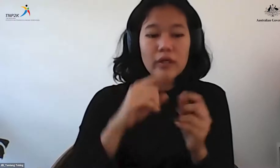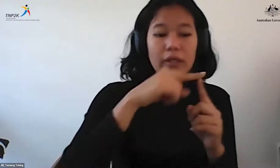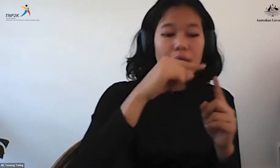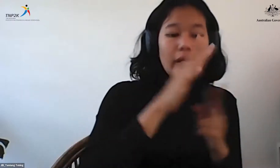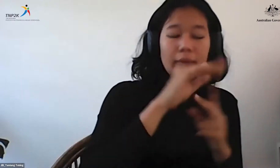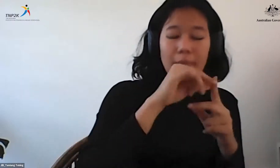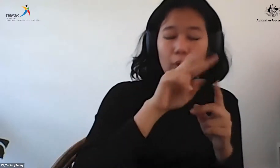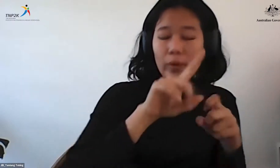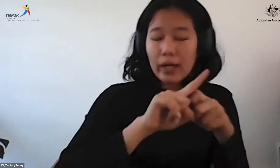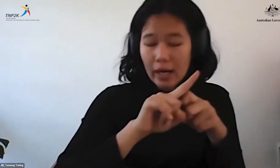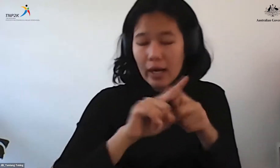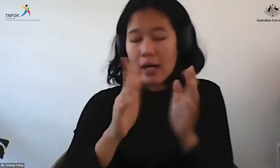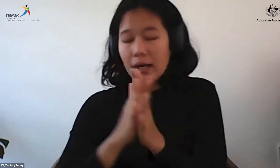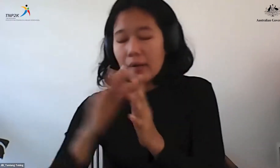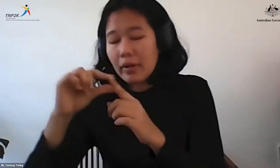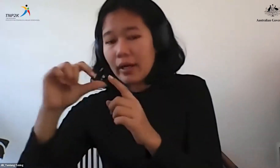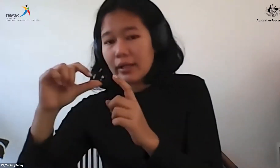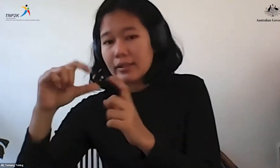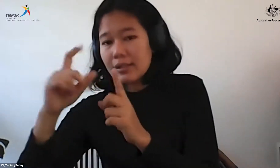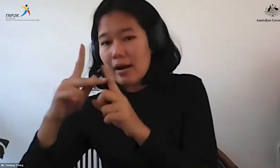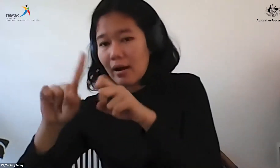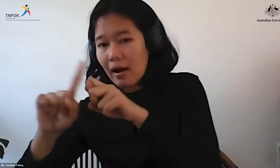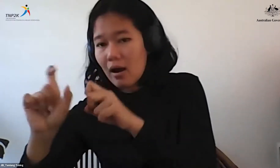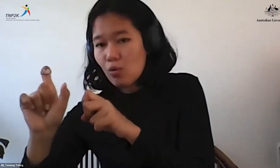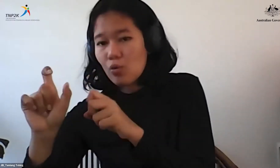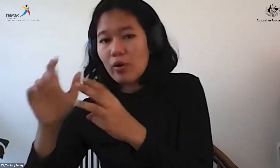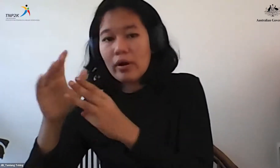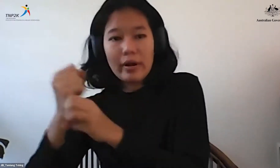dengan PSKK UGM.